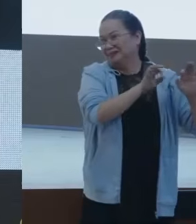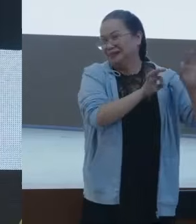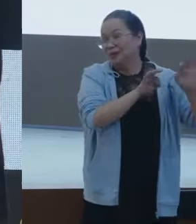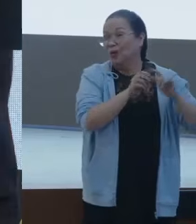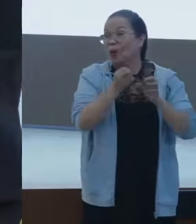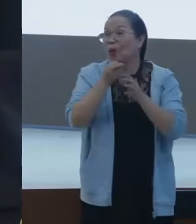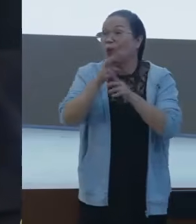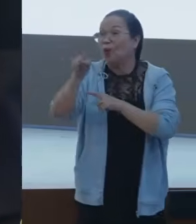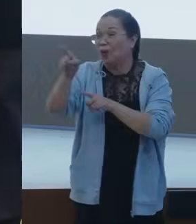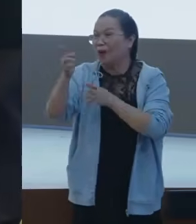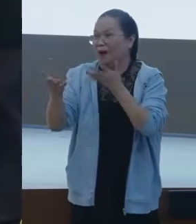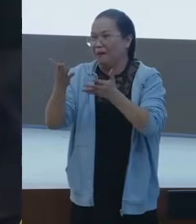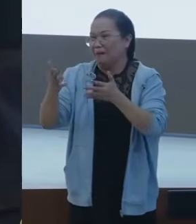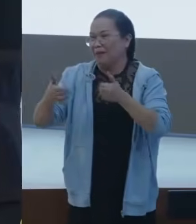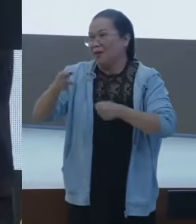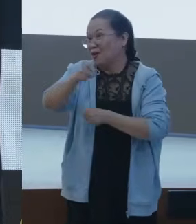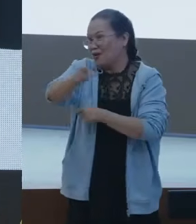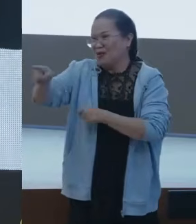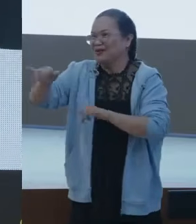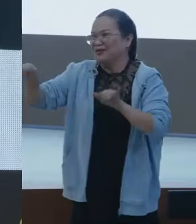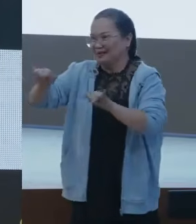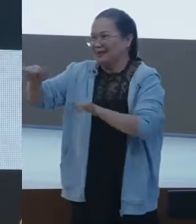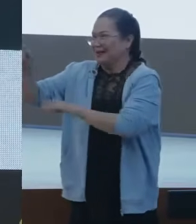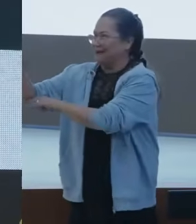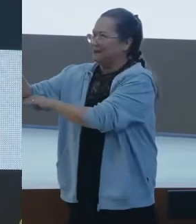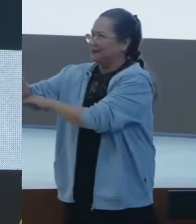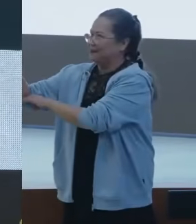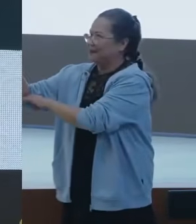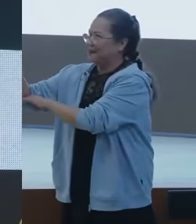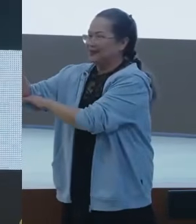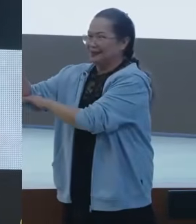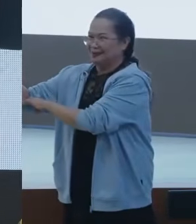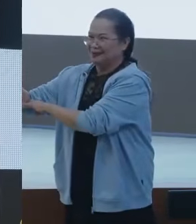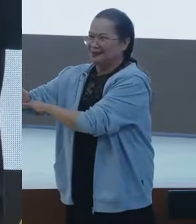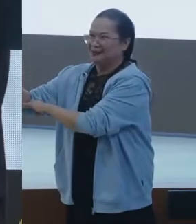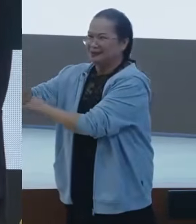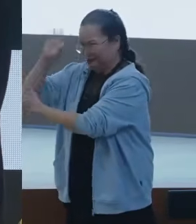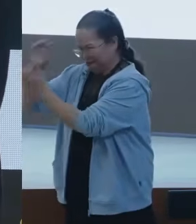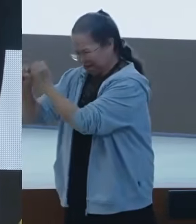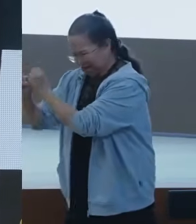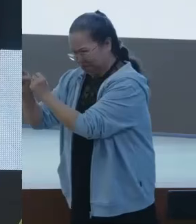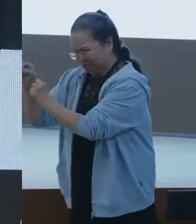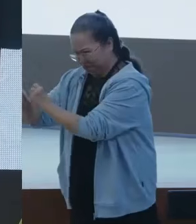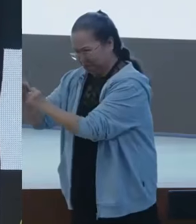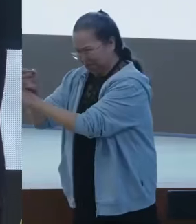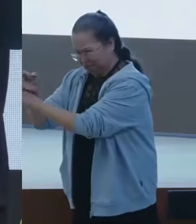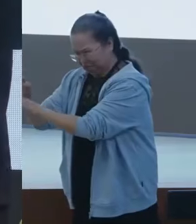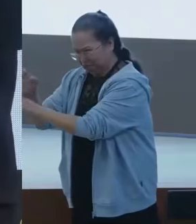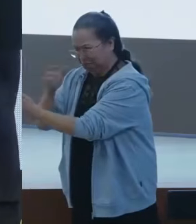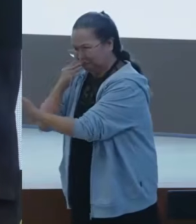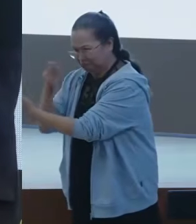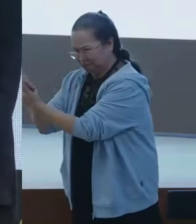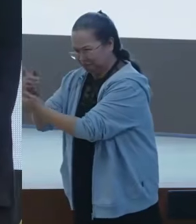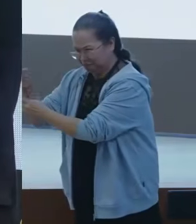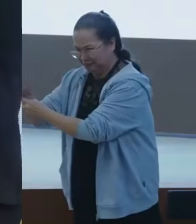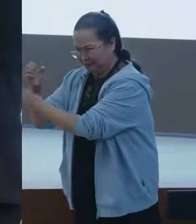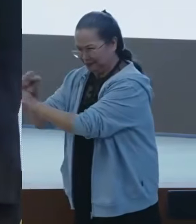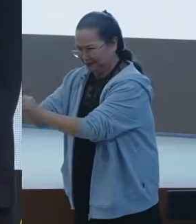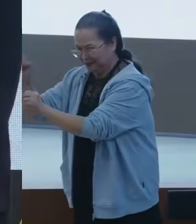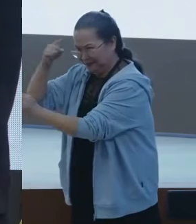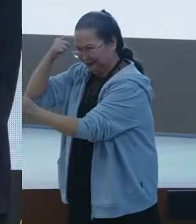Or kayo ba si Titus? Isang tapat na kamanggagawa ni Pablo, niligtas dahil sa